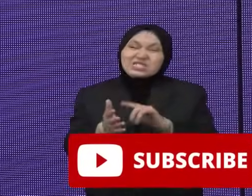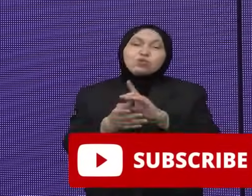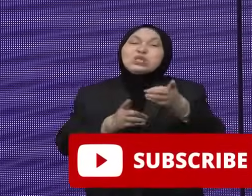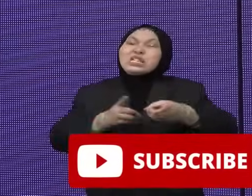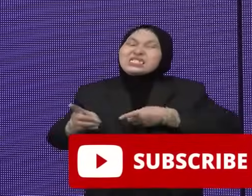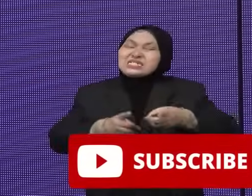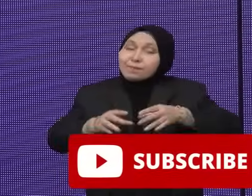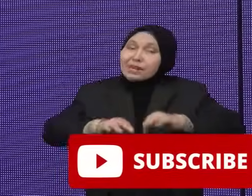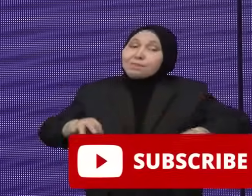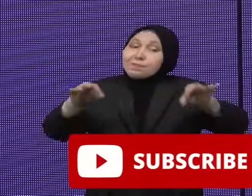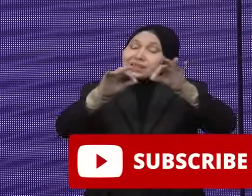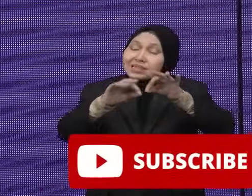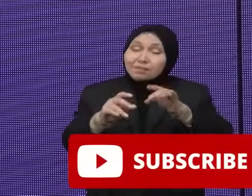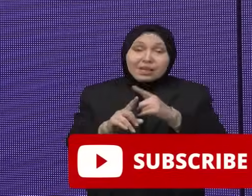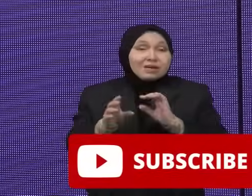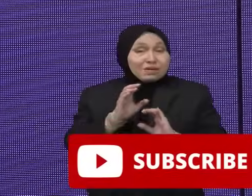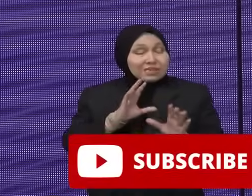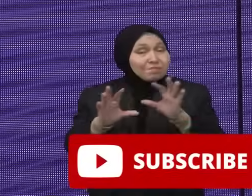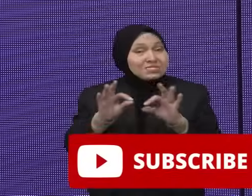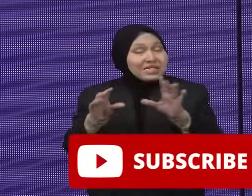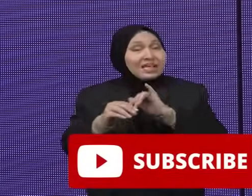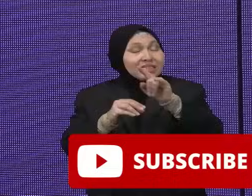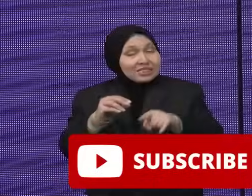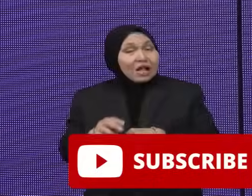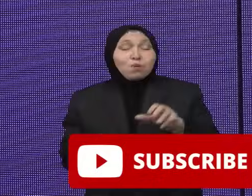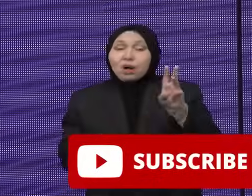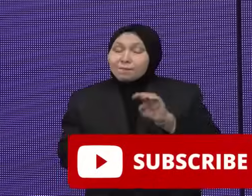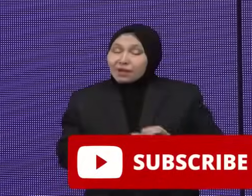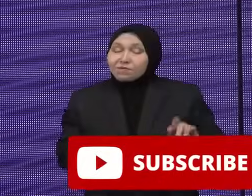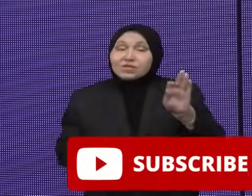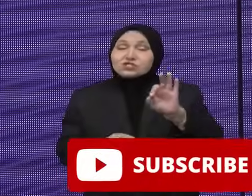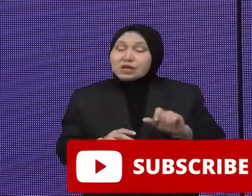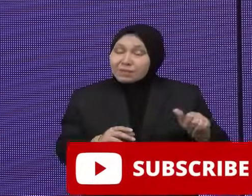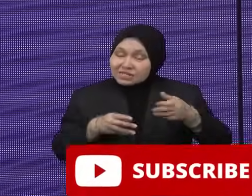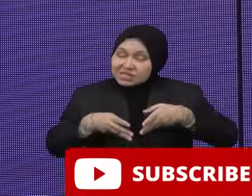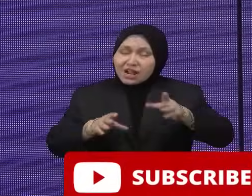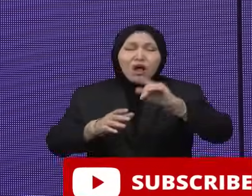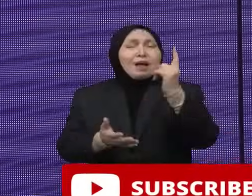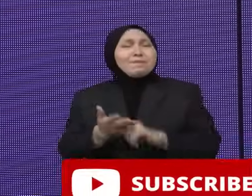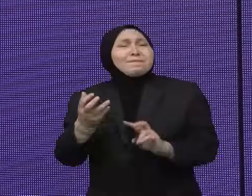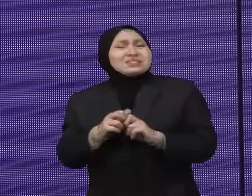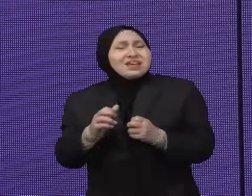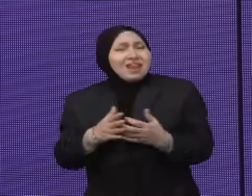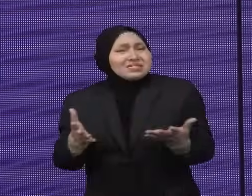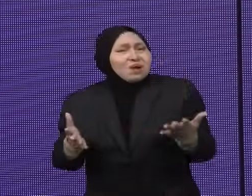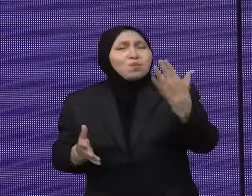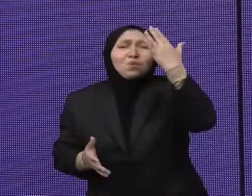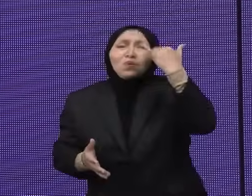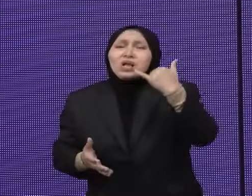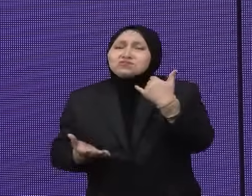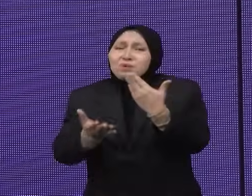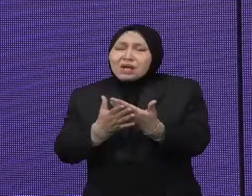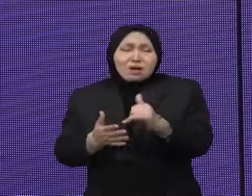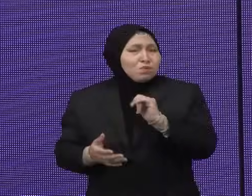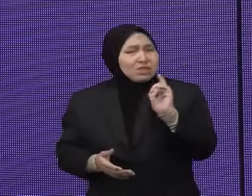disiplin penting. Dan bila bercakap tentang wama lakum la tuqatiluna fi sabilillah, apa masalahnya ya, mengapa sampai kamu